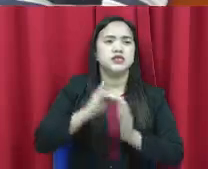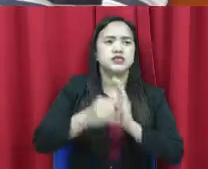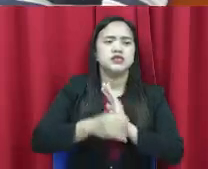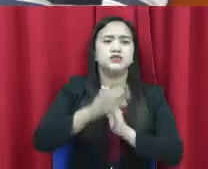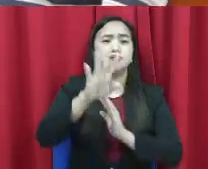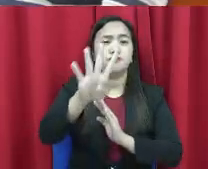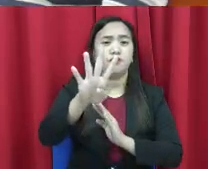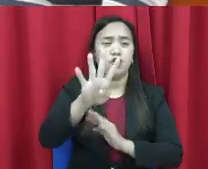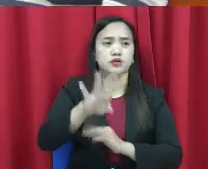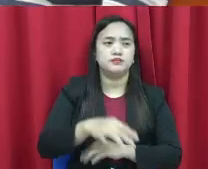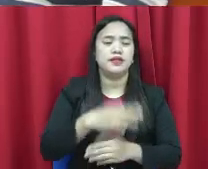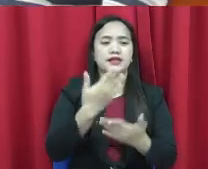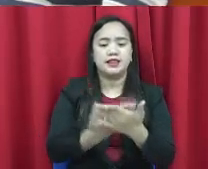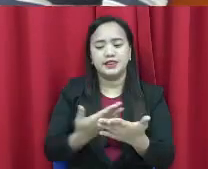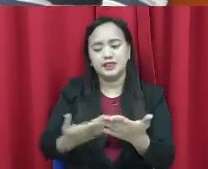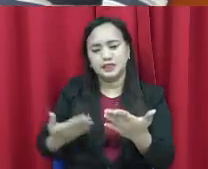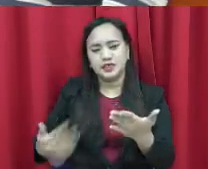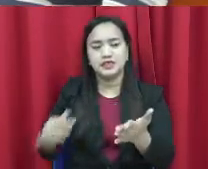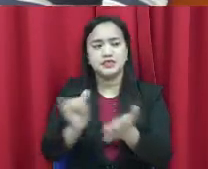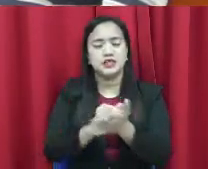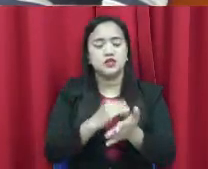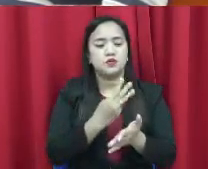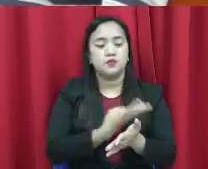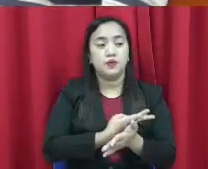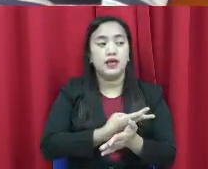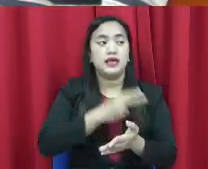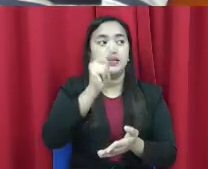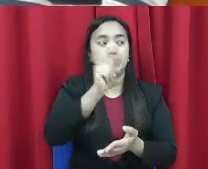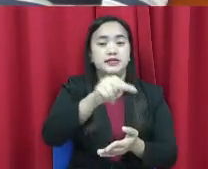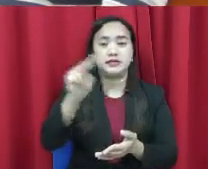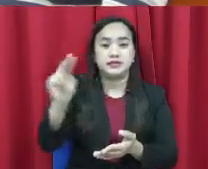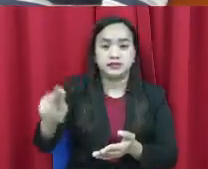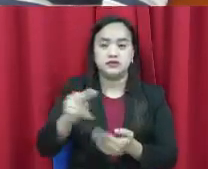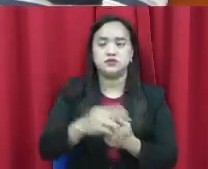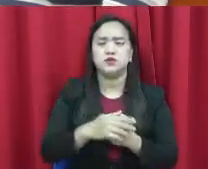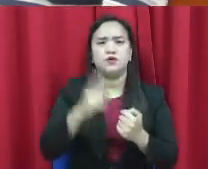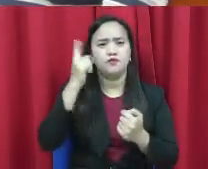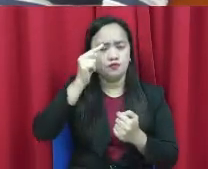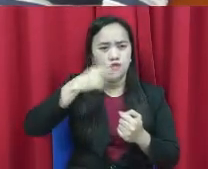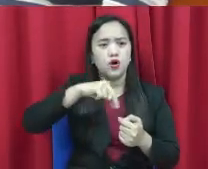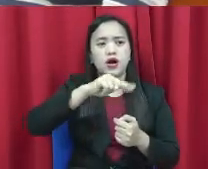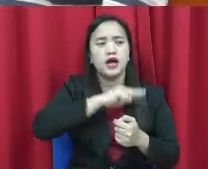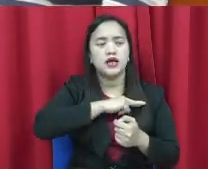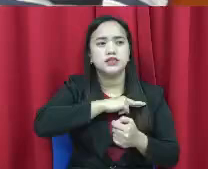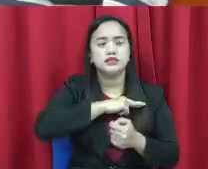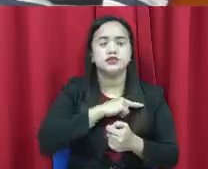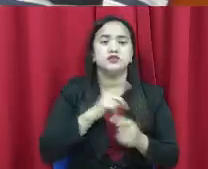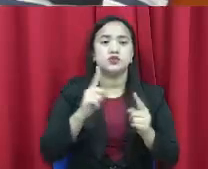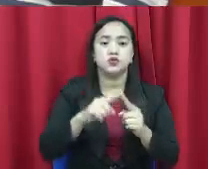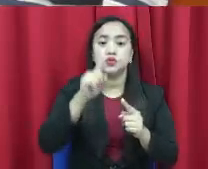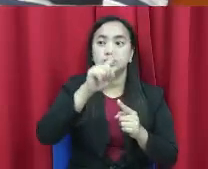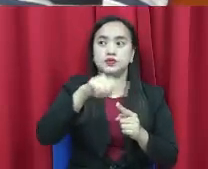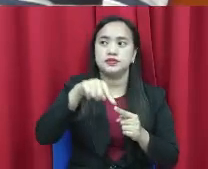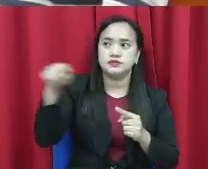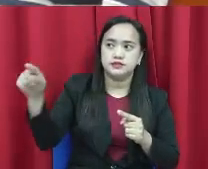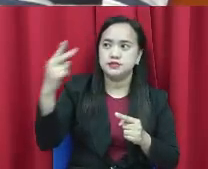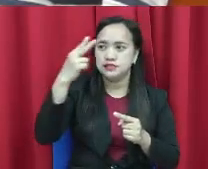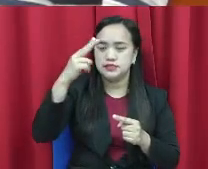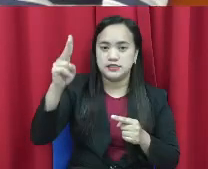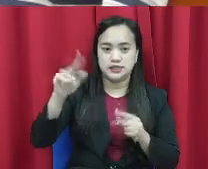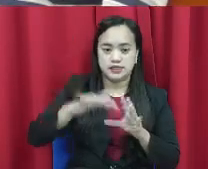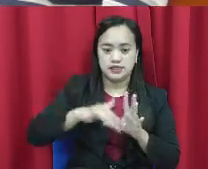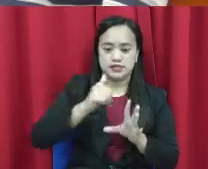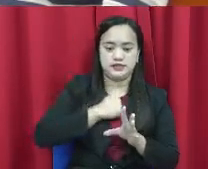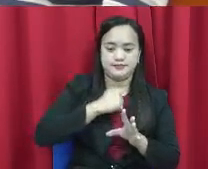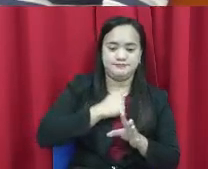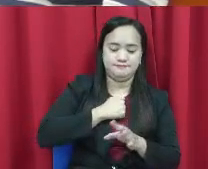mga ah bagay o points para ma-check namin mga fathers para sa mga Mat Meron po